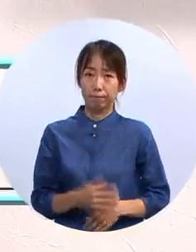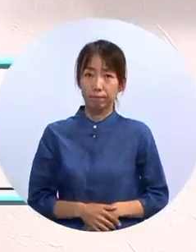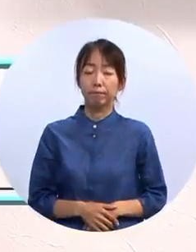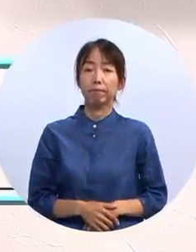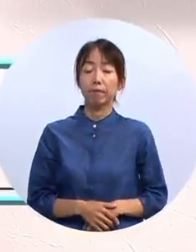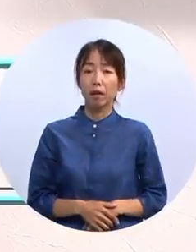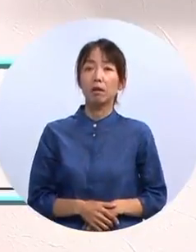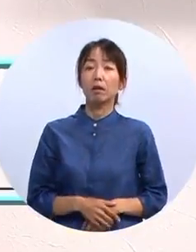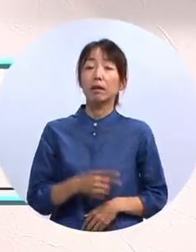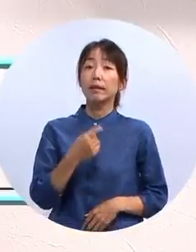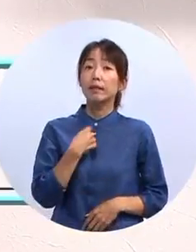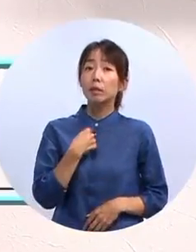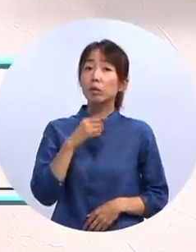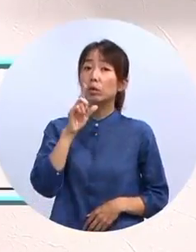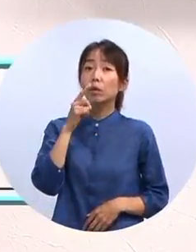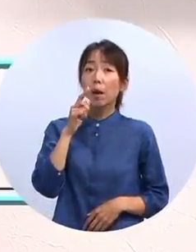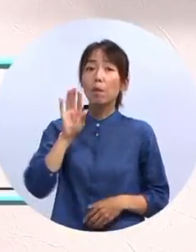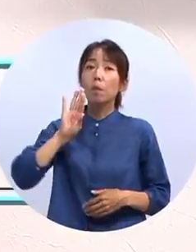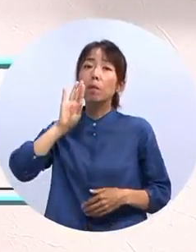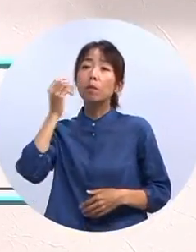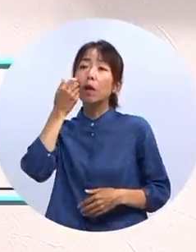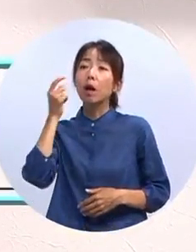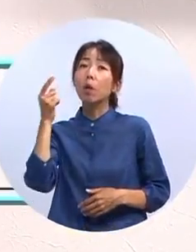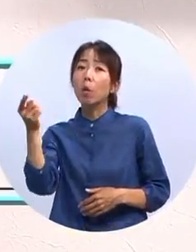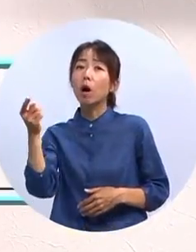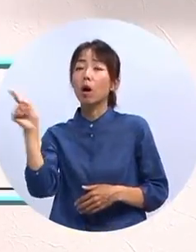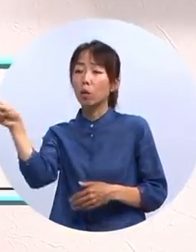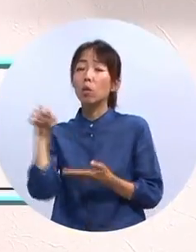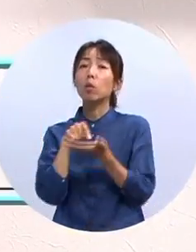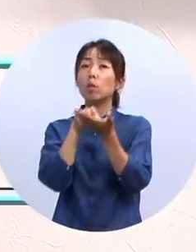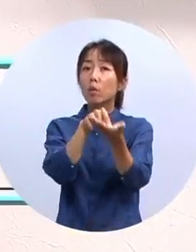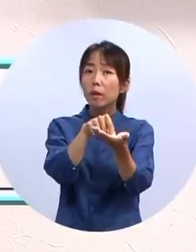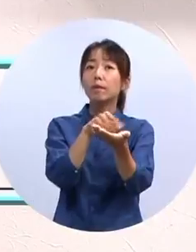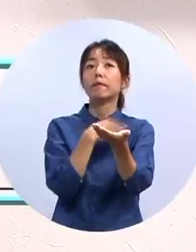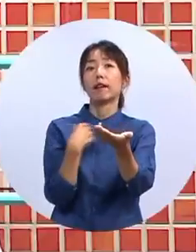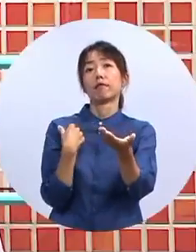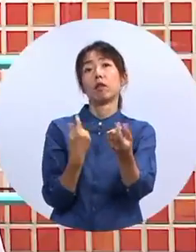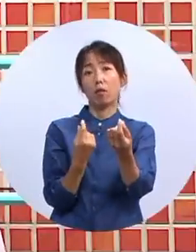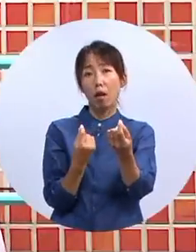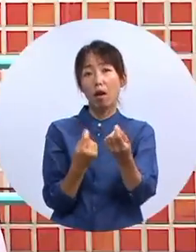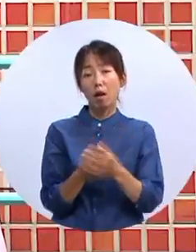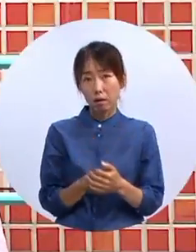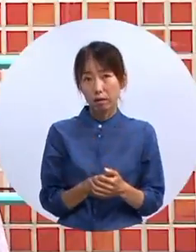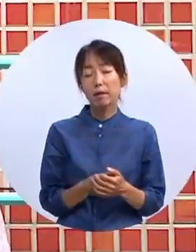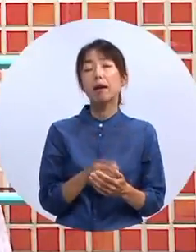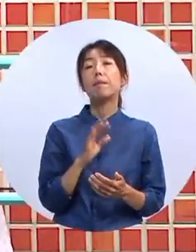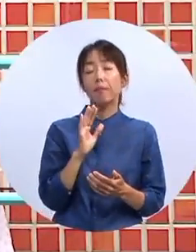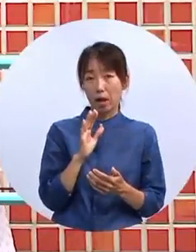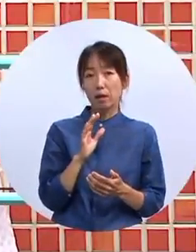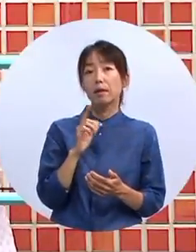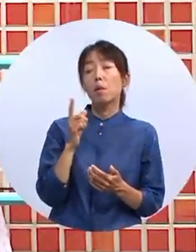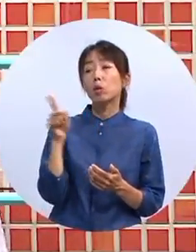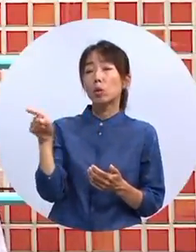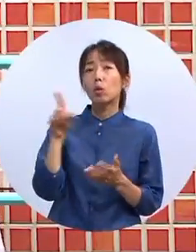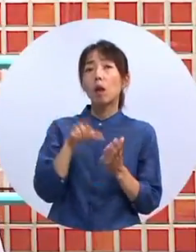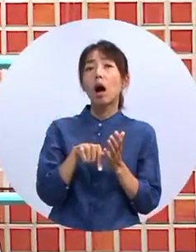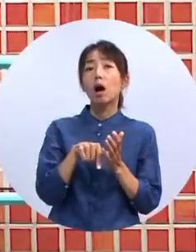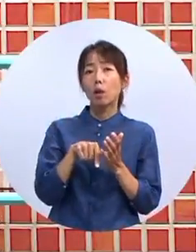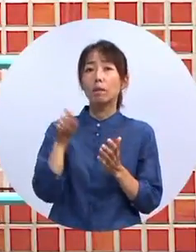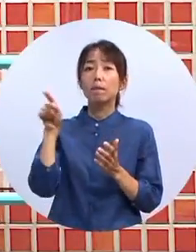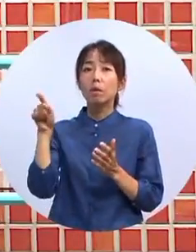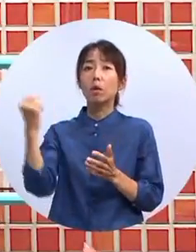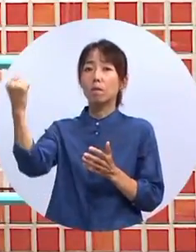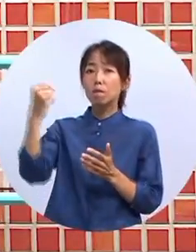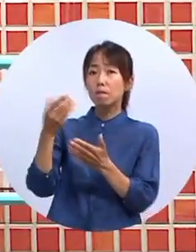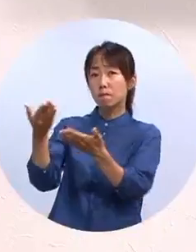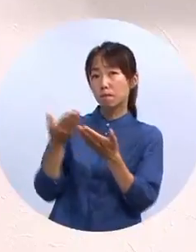自分のお家でなくてもよそのお家を推薦することもできるんですね。 はい、ただし他薦の場合は本人の承諾が必